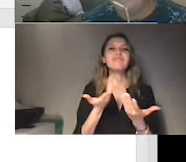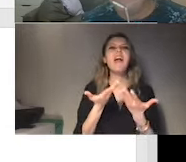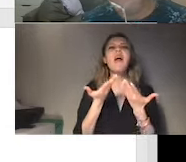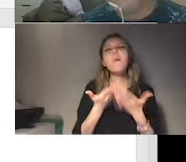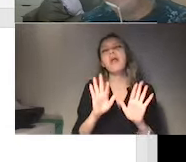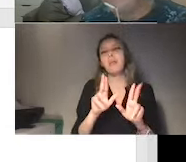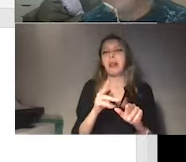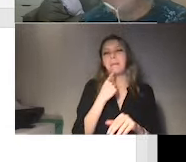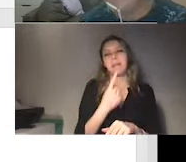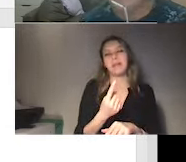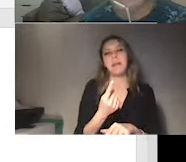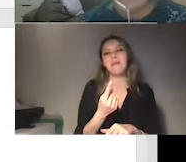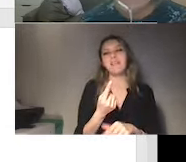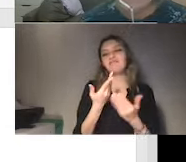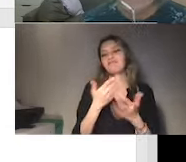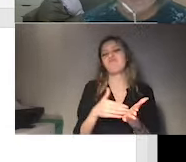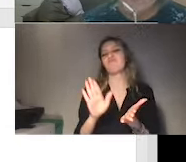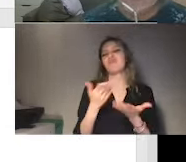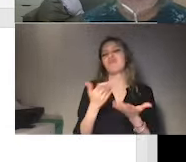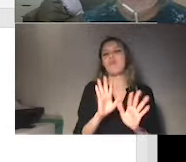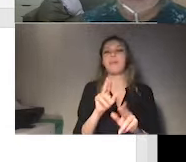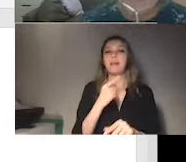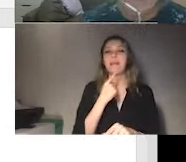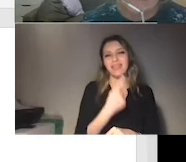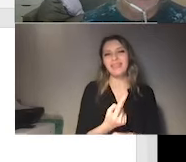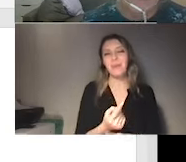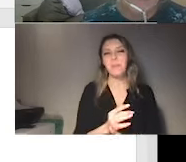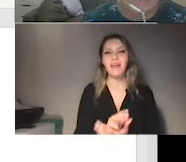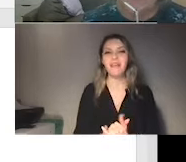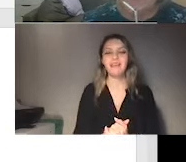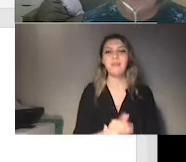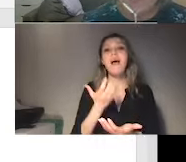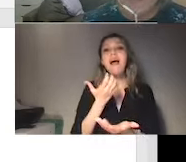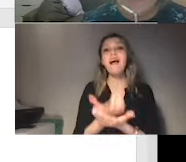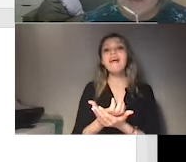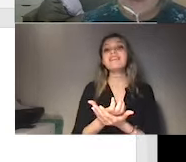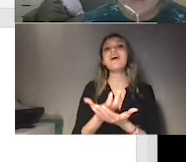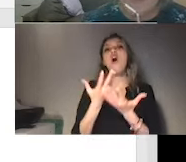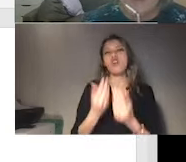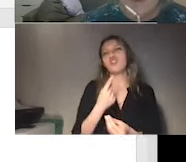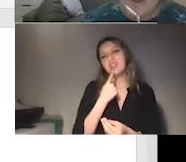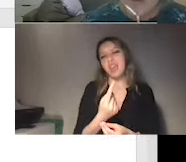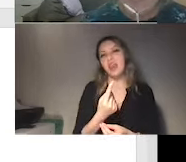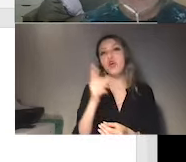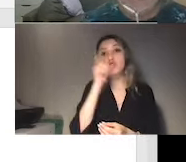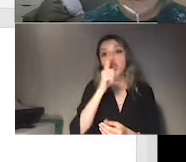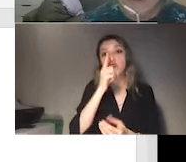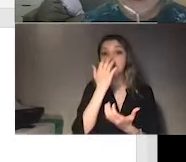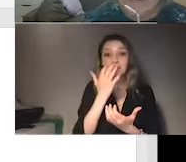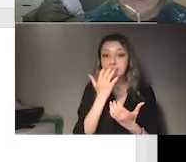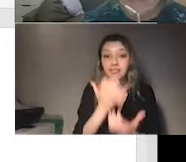zimnen reddedilmiş oluyor da ama orada kayıt altına alındı deniyor. Çünkü o tavsiyelere dönüp o